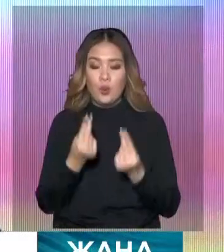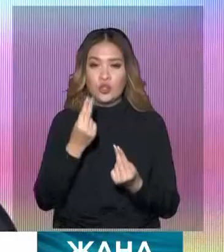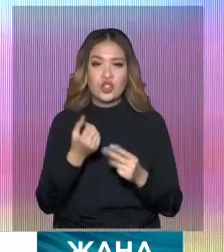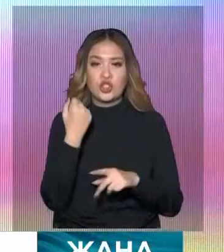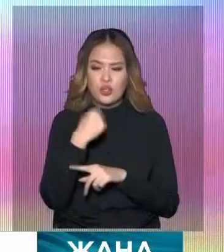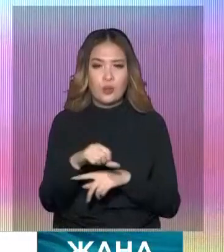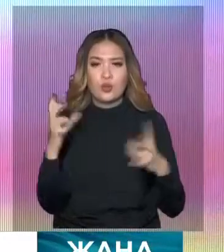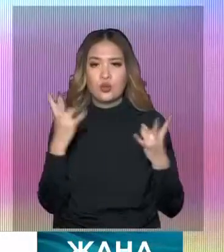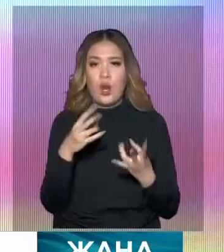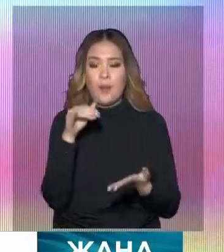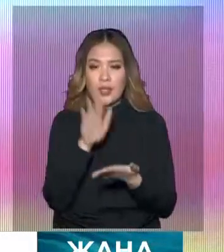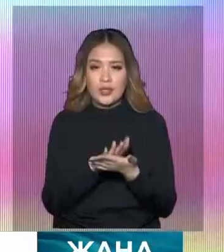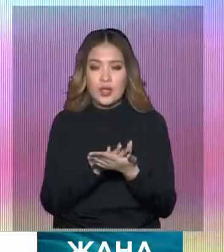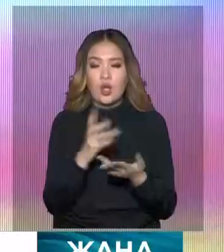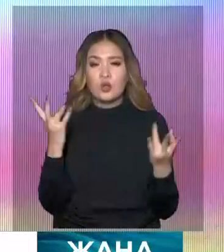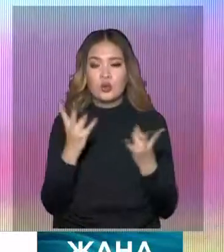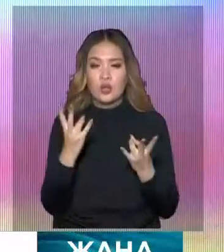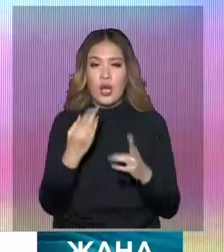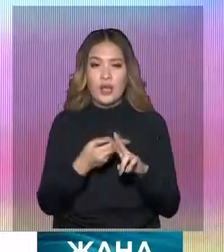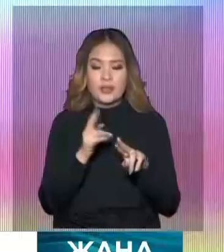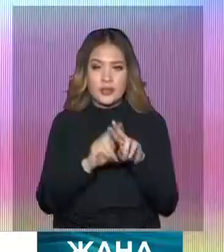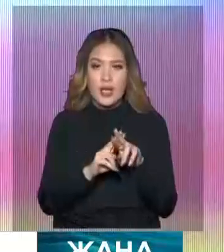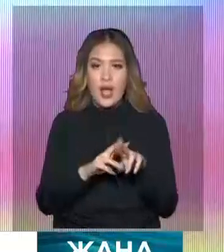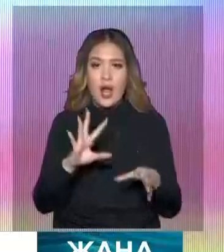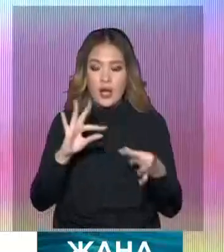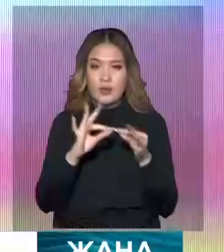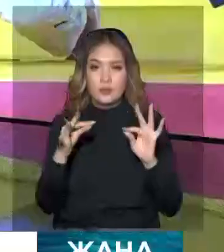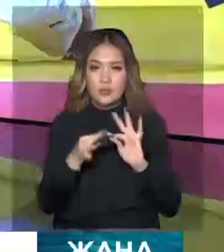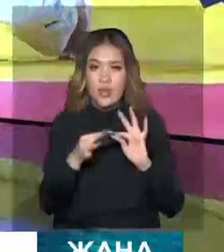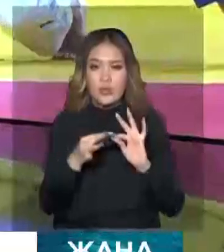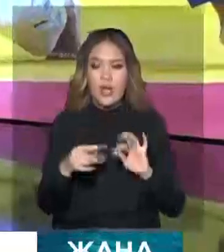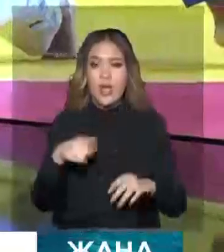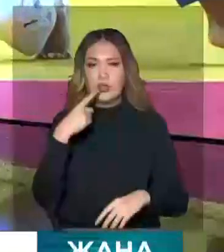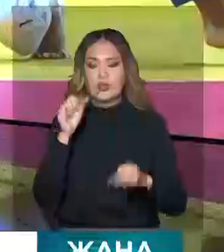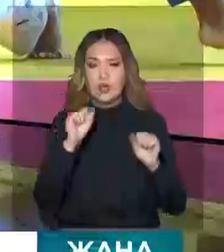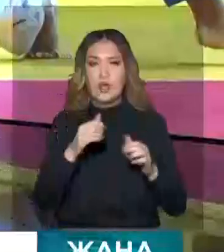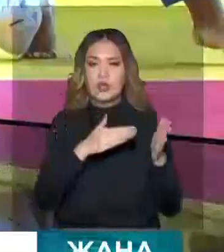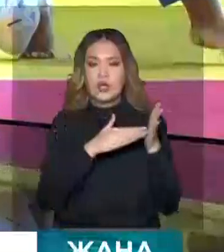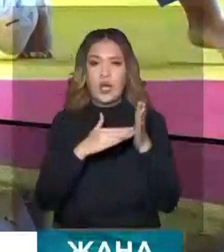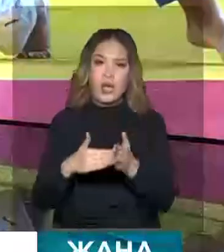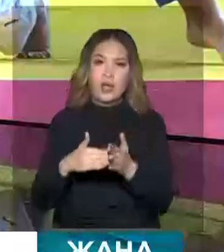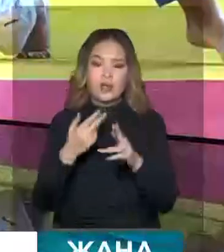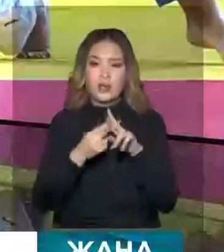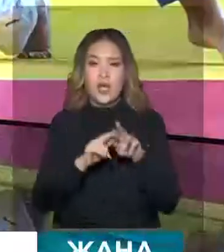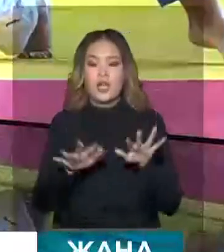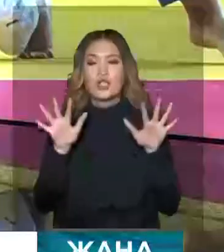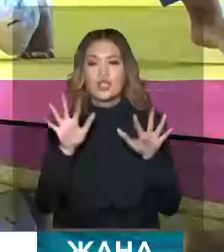болу керек, призері болу керек, жүлдегері. Және олимпиада чемпионына былай айтқан кезде қол жеткізу керек. Сол кезде қана